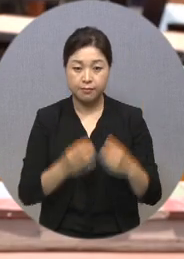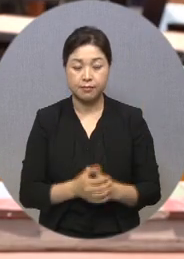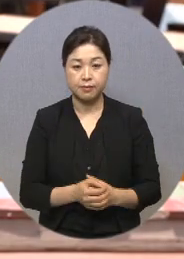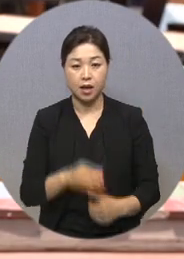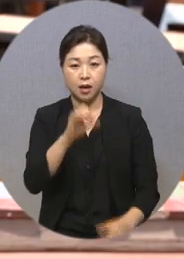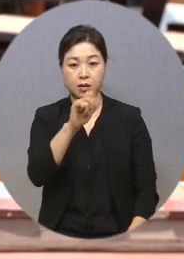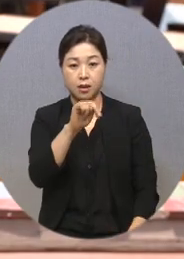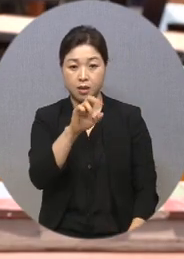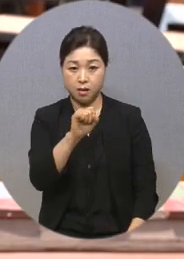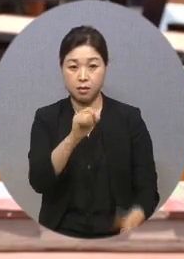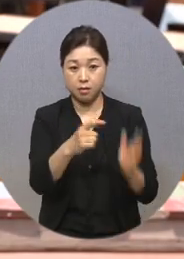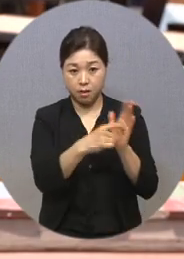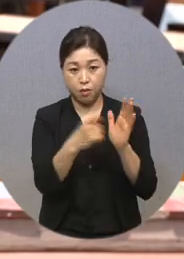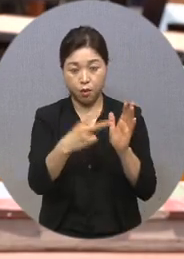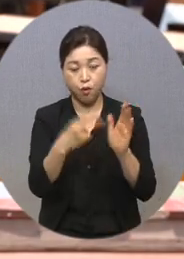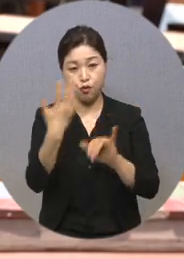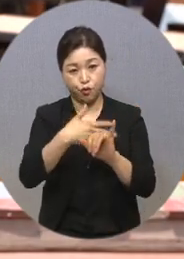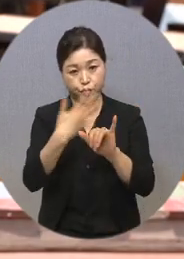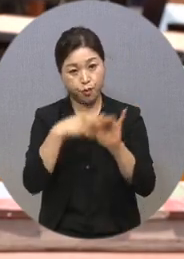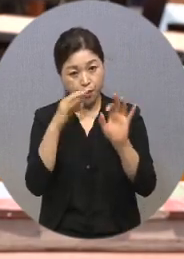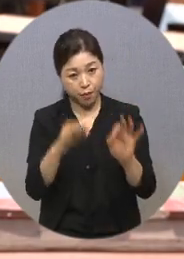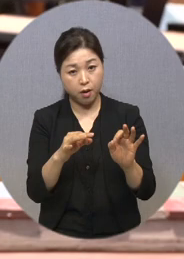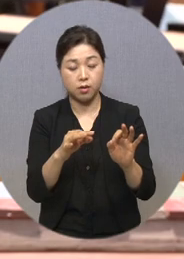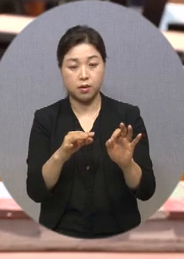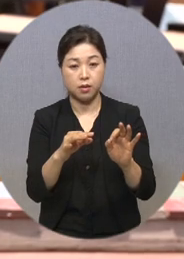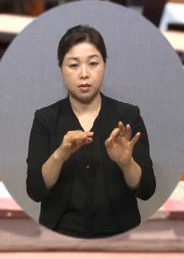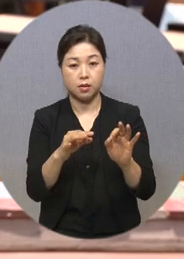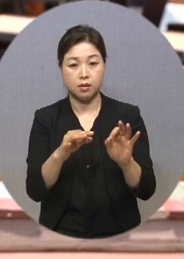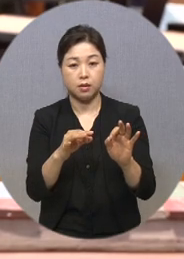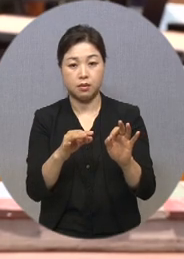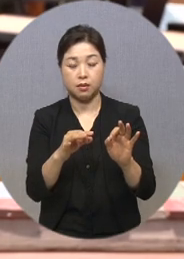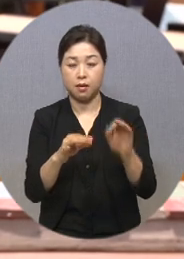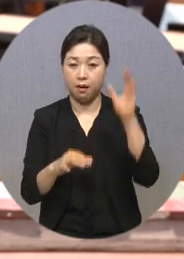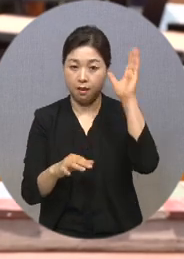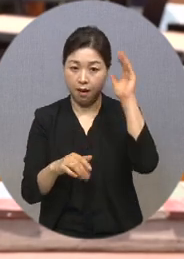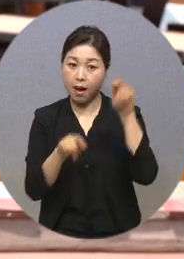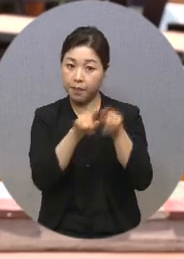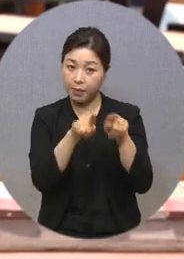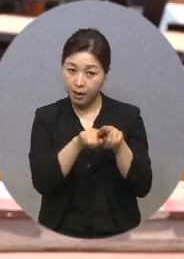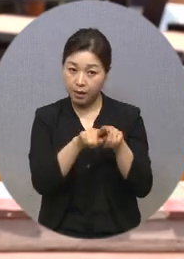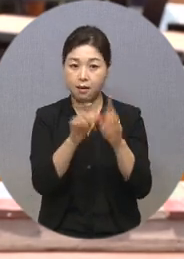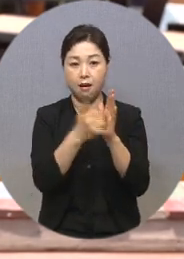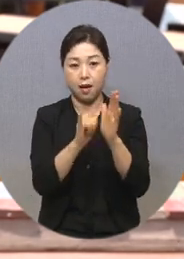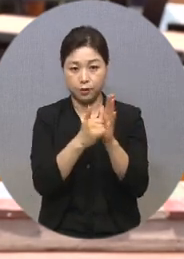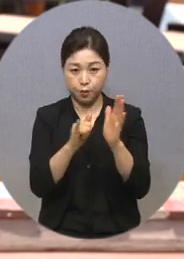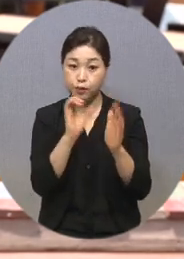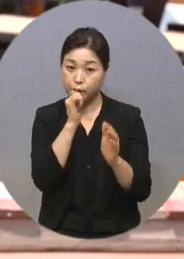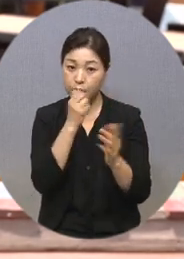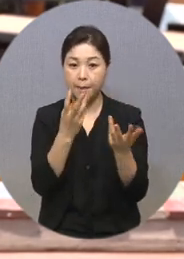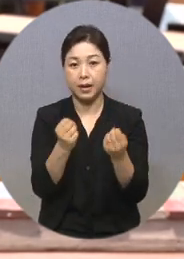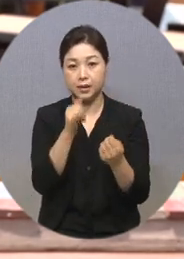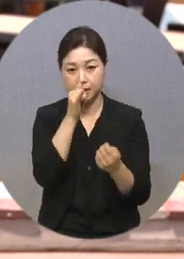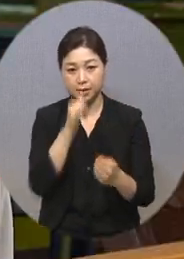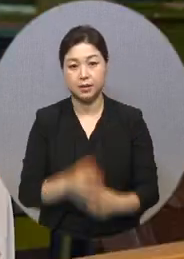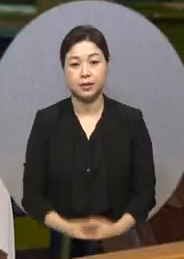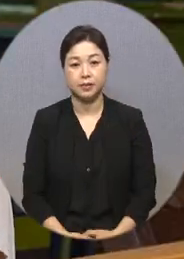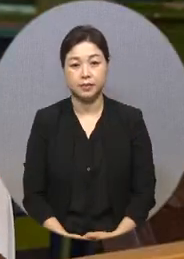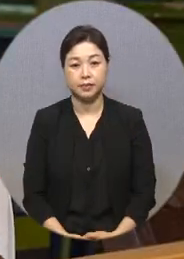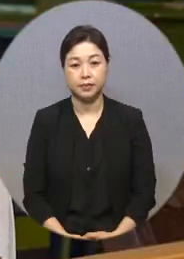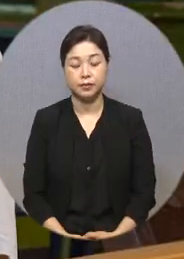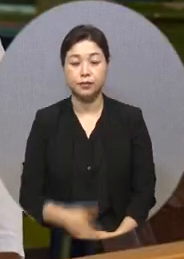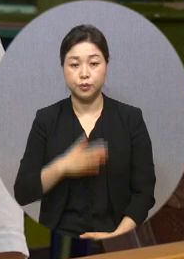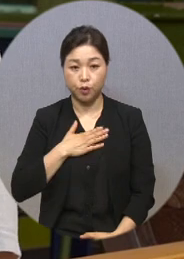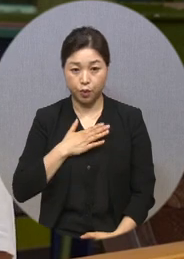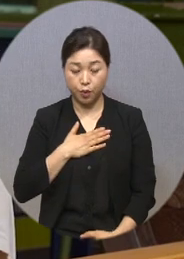sf 뿐만 아니라 유튜브에서 도 다양하게 반려견과 함께하는 가족에 대해서 소개도 많이 되고 있는데요 제가